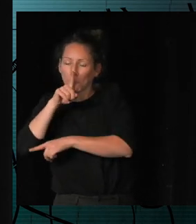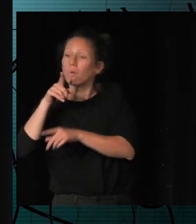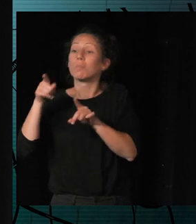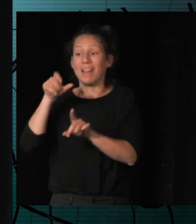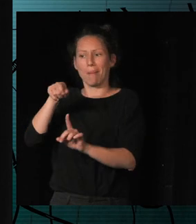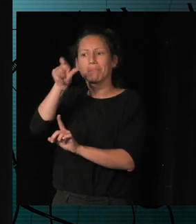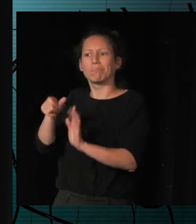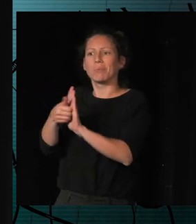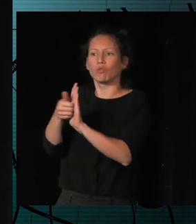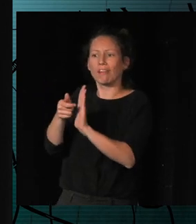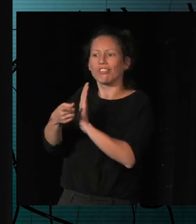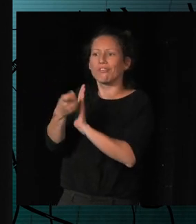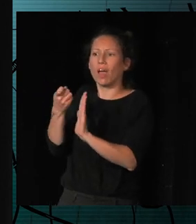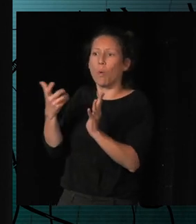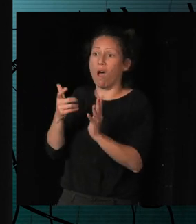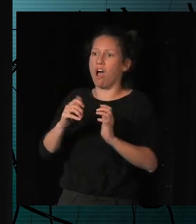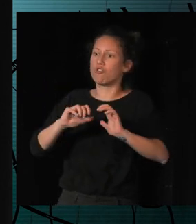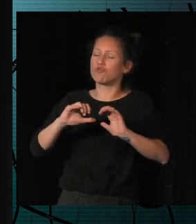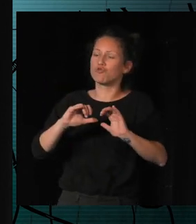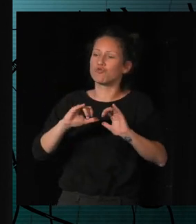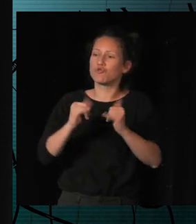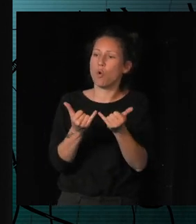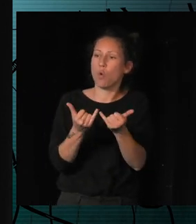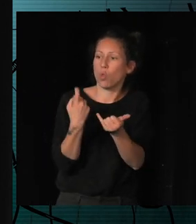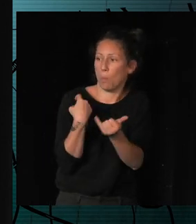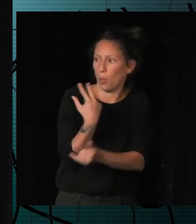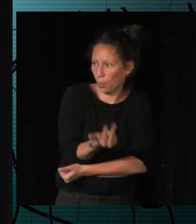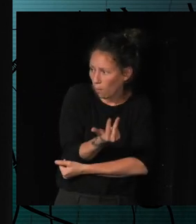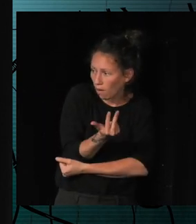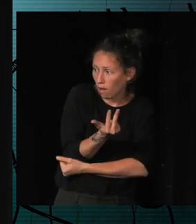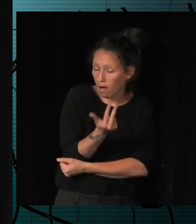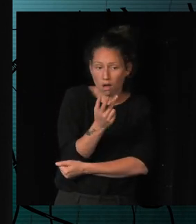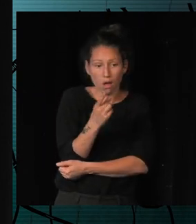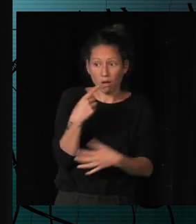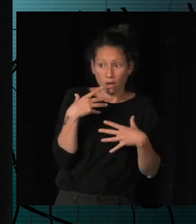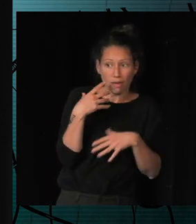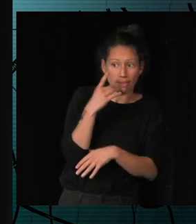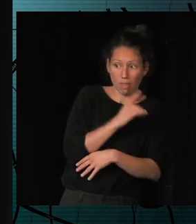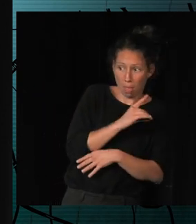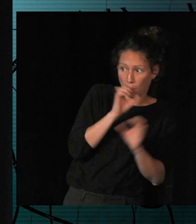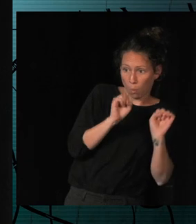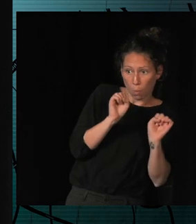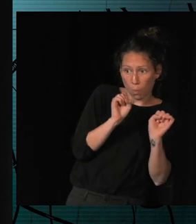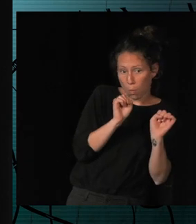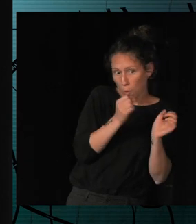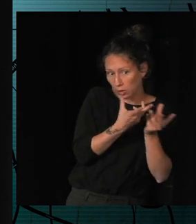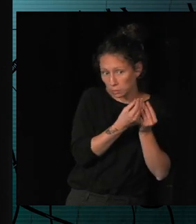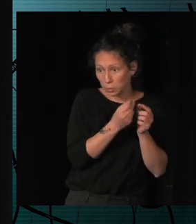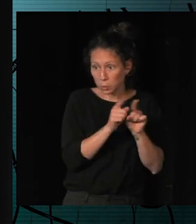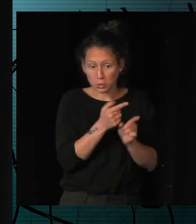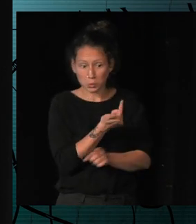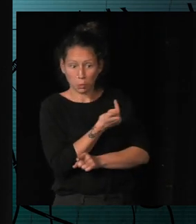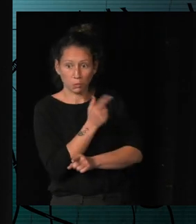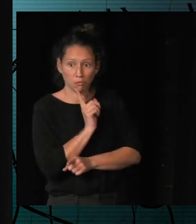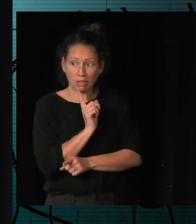d'un personnage du 3è jeu donc est-ce que Damien tu peux nous en parler et est-ce que euh tu as ou et Judit nous parlez de